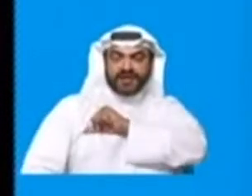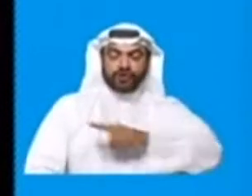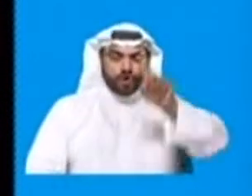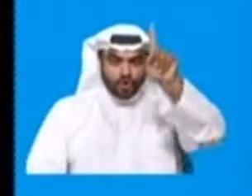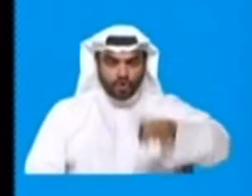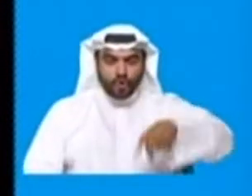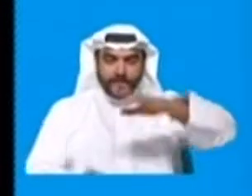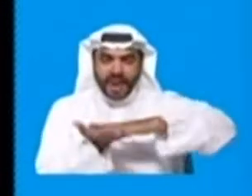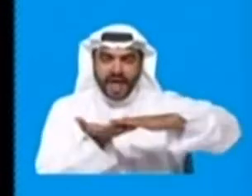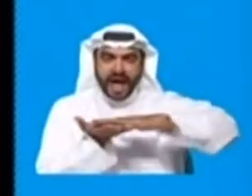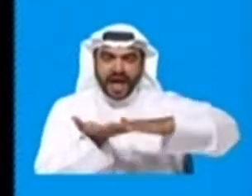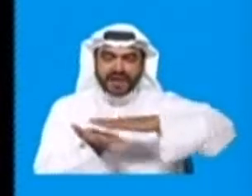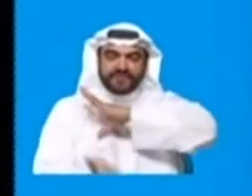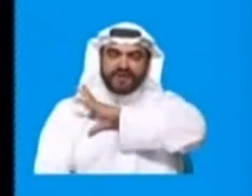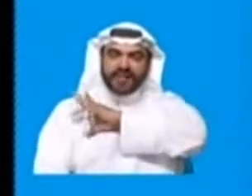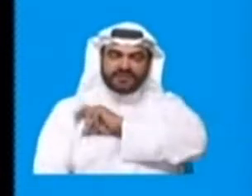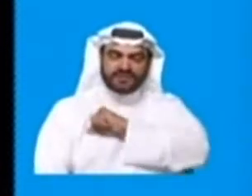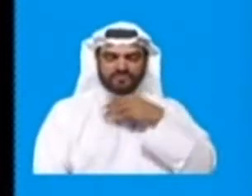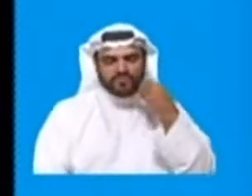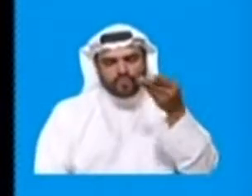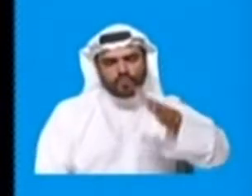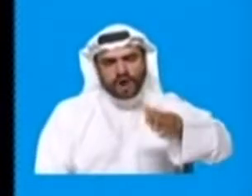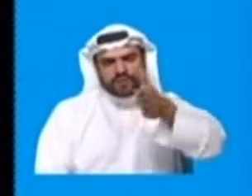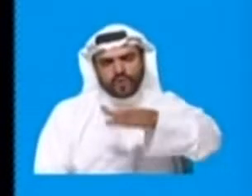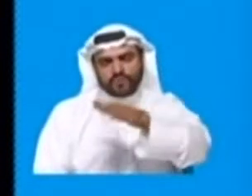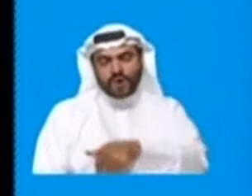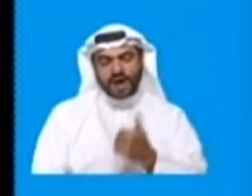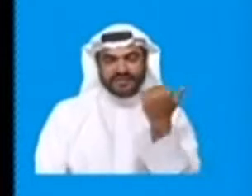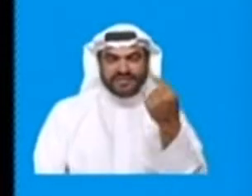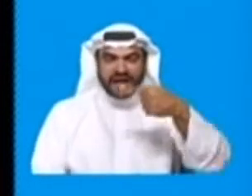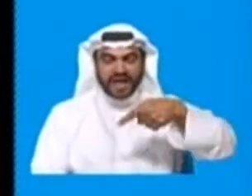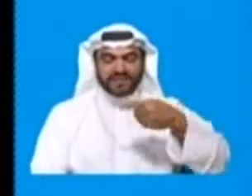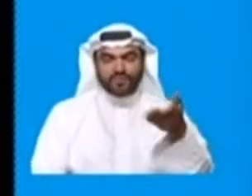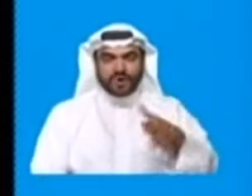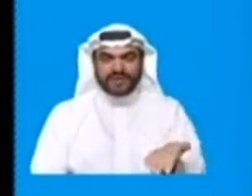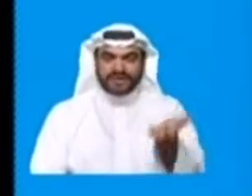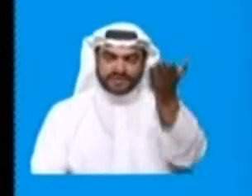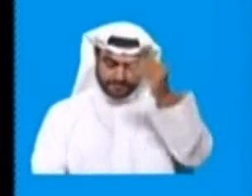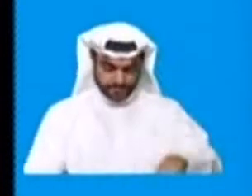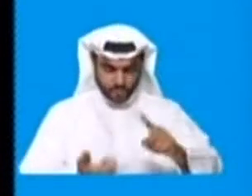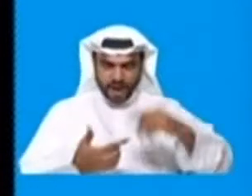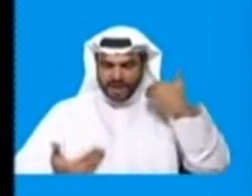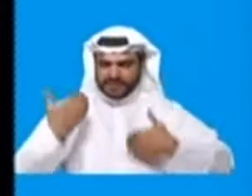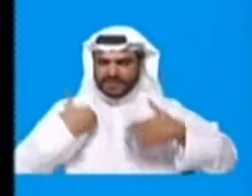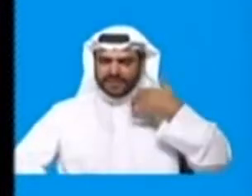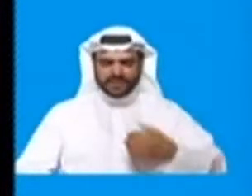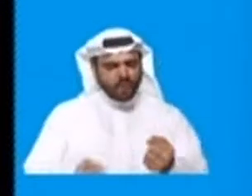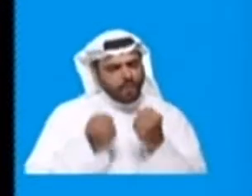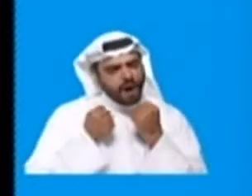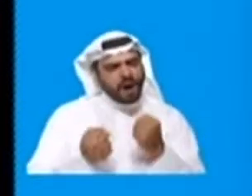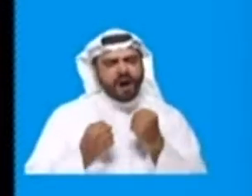الأرض الفلسطيني، والتي أدت إلى سقوط عدد من الشهداء والجرحى. المغردون تداولوا صورا للحشد